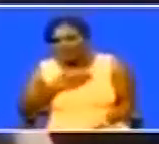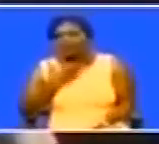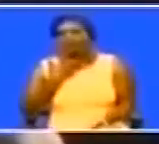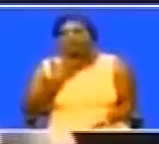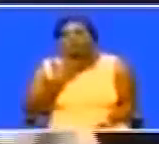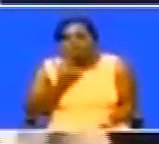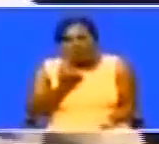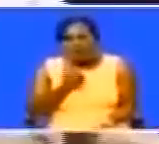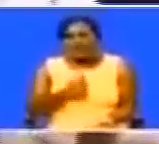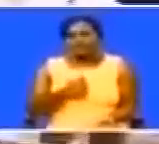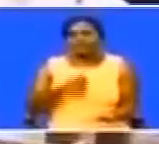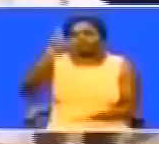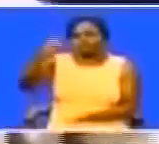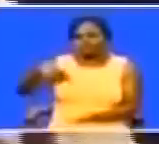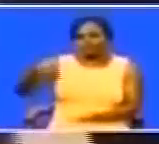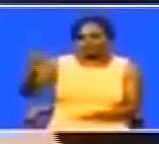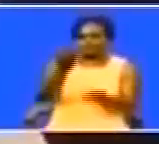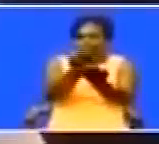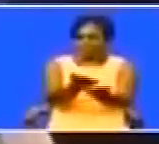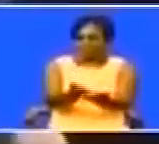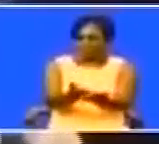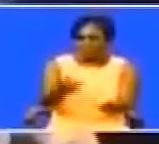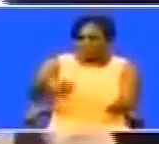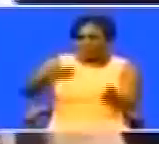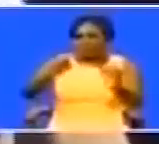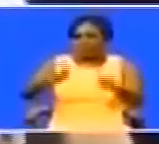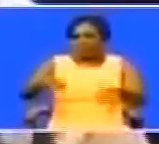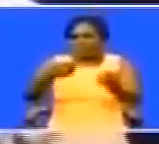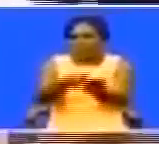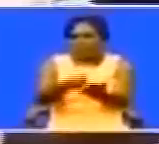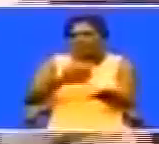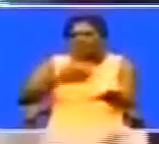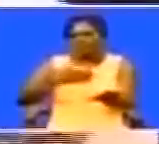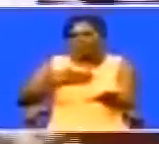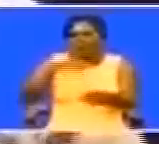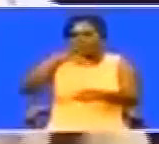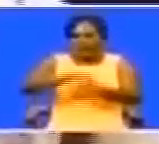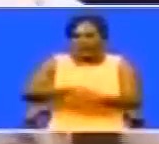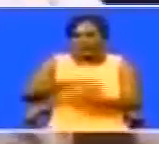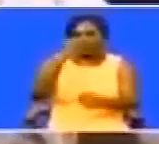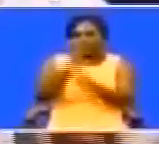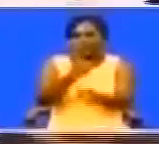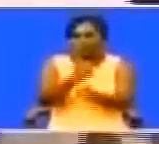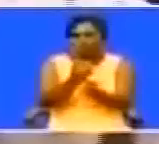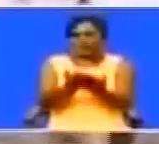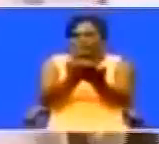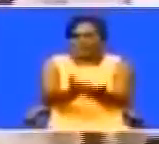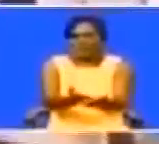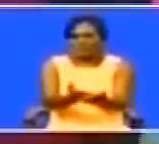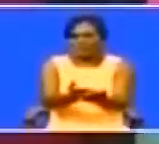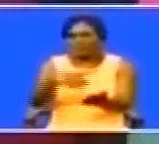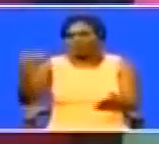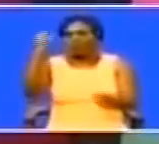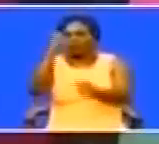Tunataka wapitize huo mswada ili pesa yetu ipate kuachiliwa tuende tukafanye